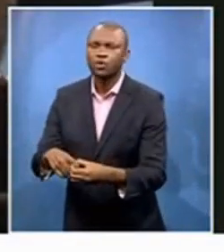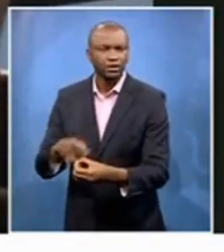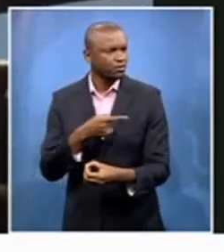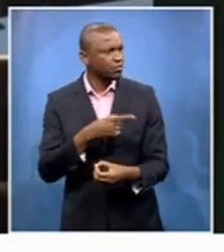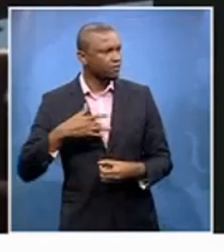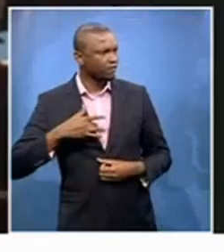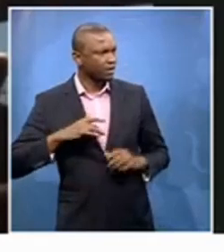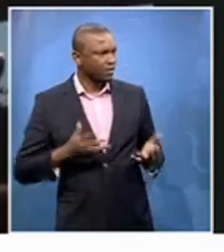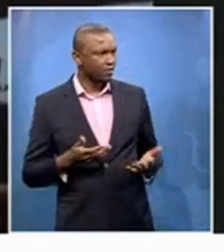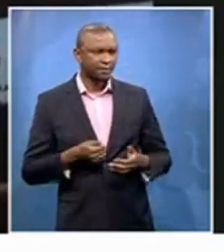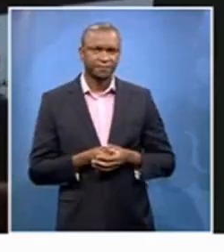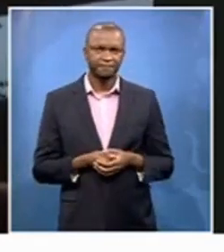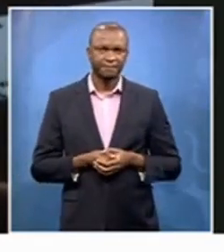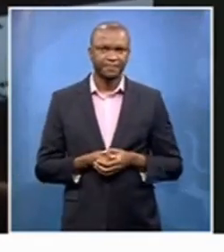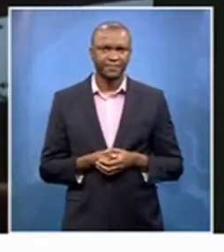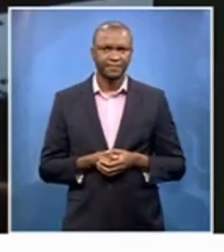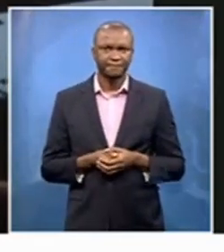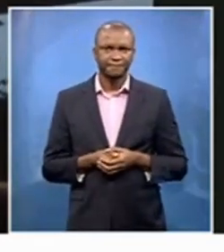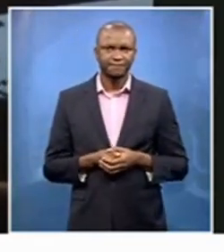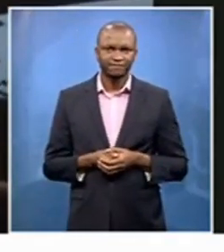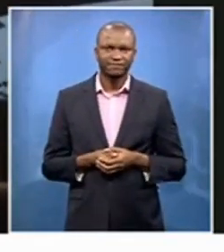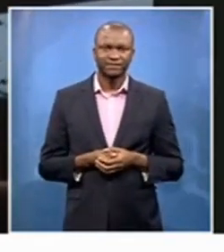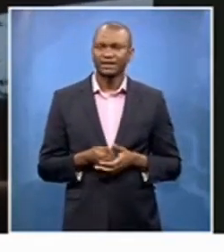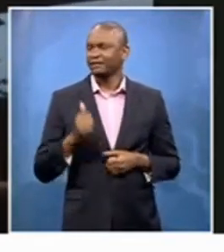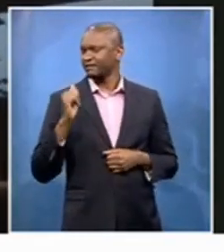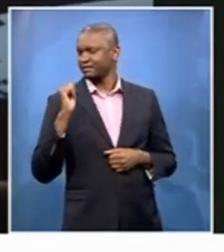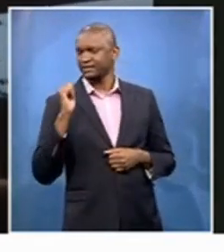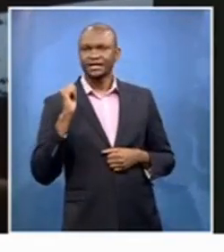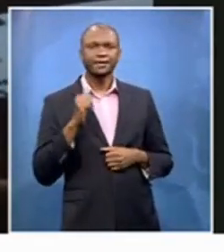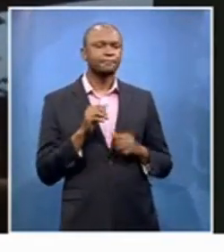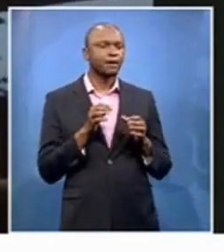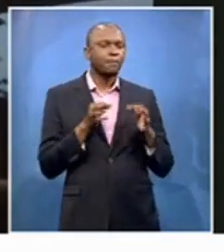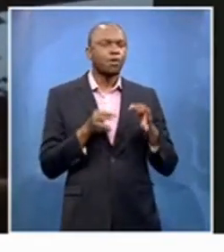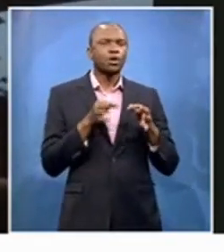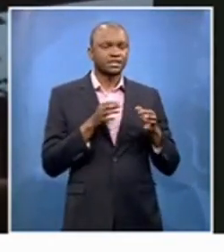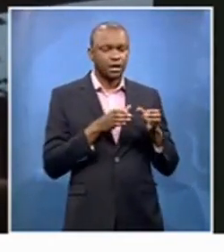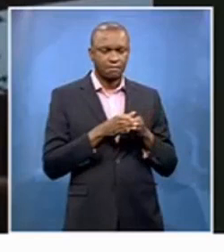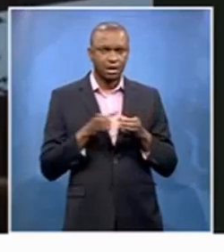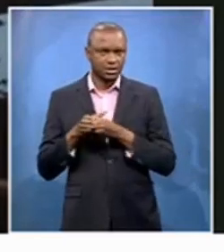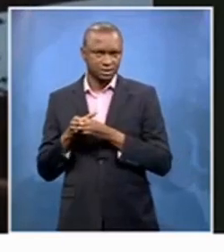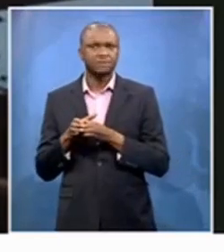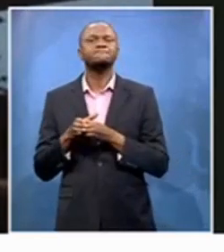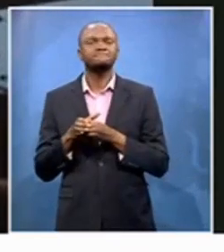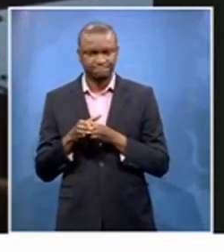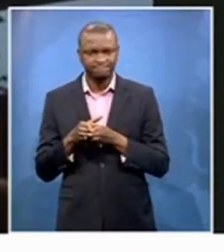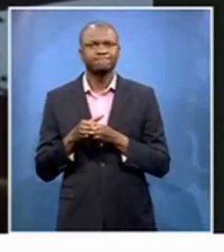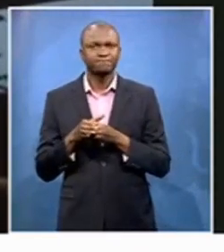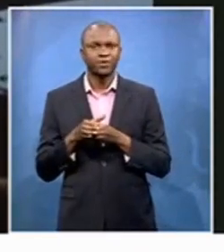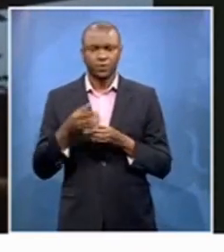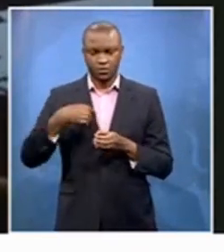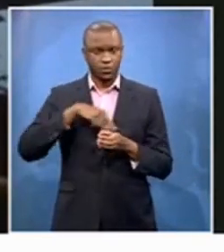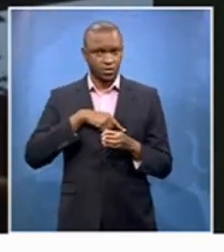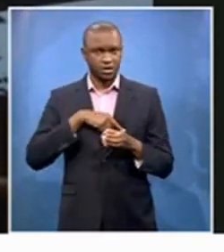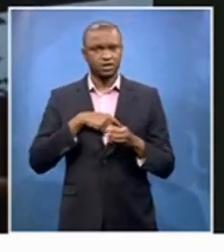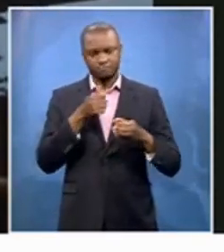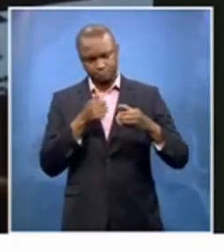emhlanganweni lo ke obaye khona itolo enkosi wedinhlano tembusave political parties speciality nathi